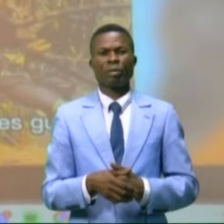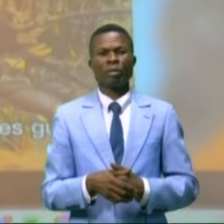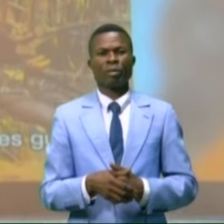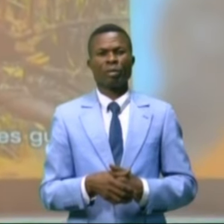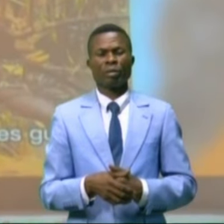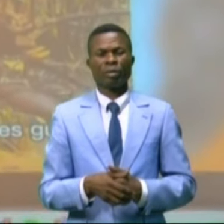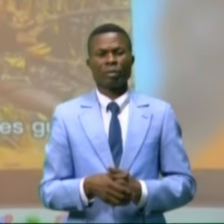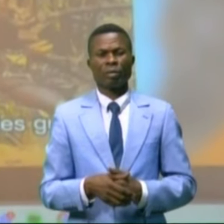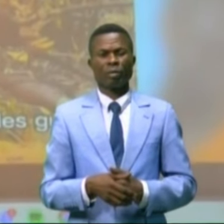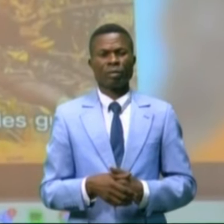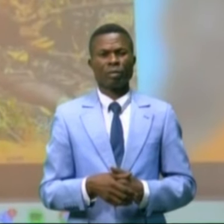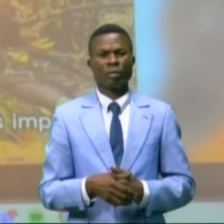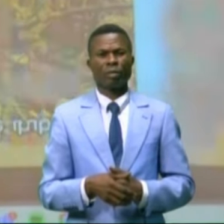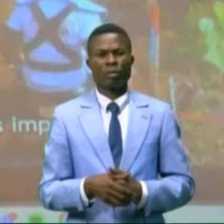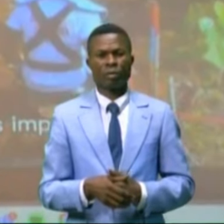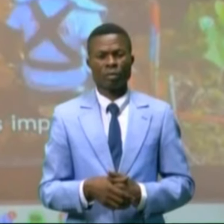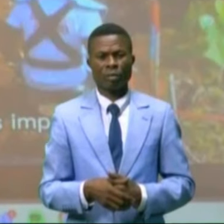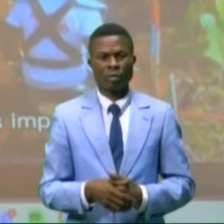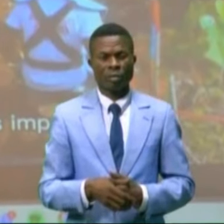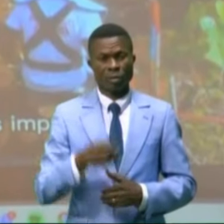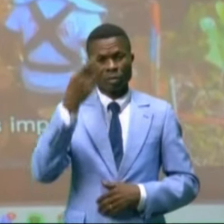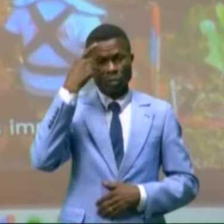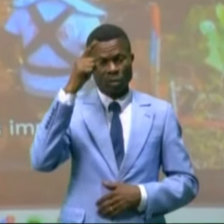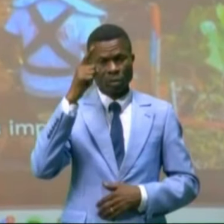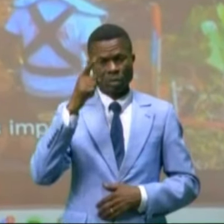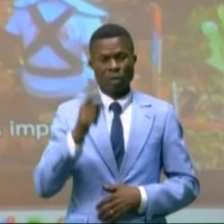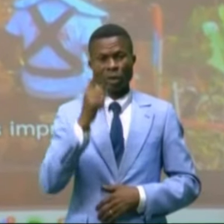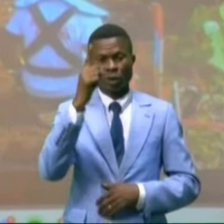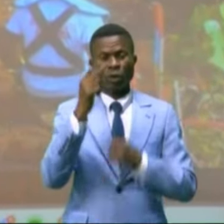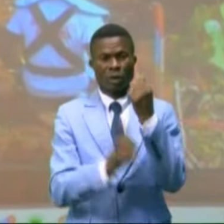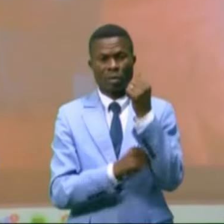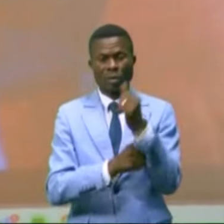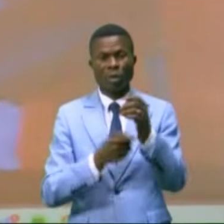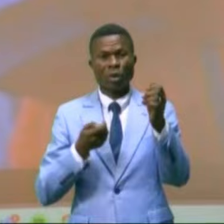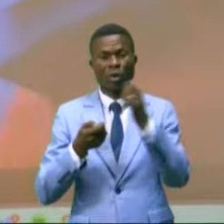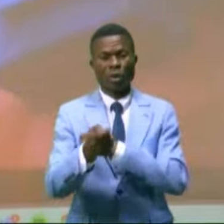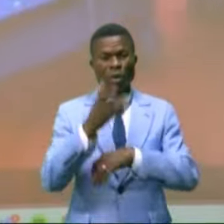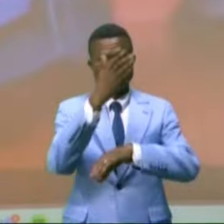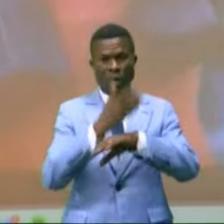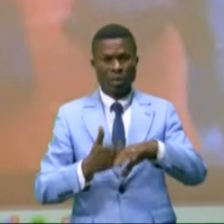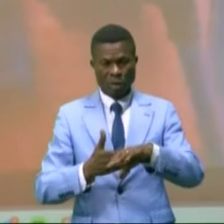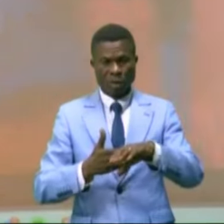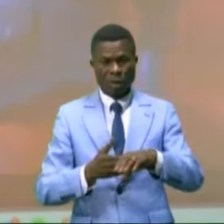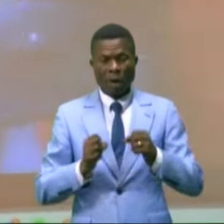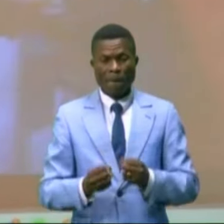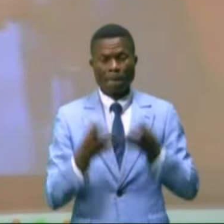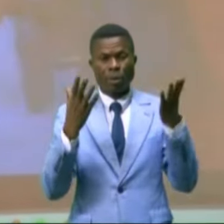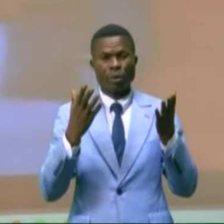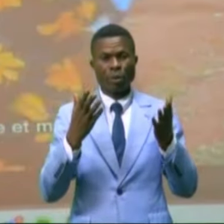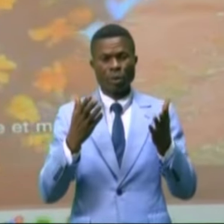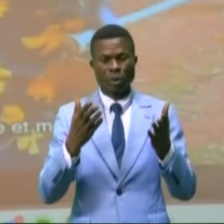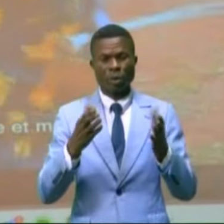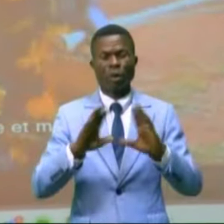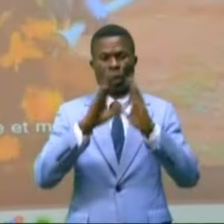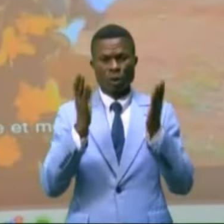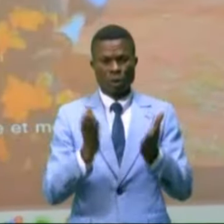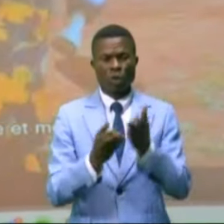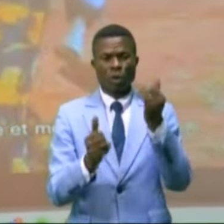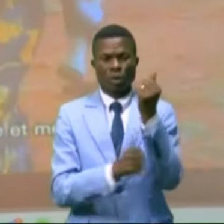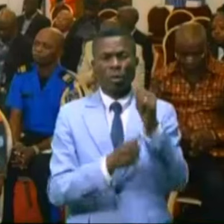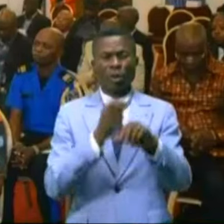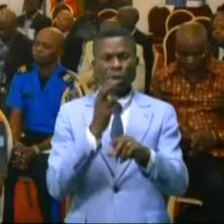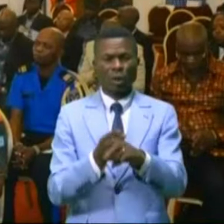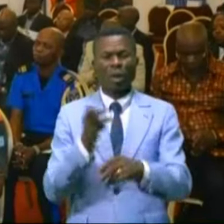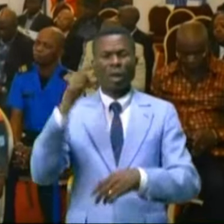magalano exp en moyenne une personne est tuée ou blessée par un engin explosif toutes les heures dans le monde